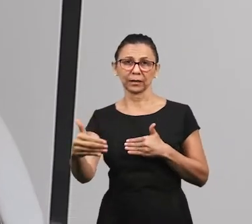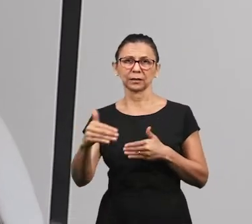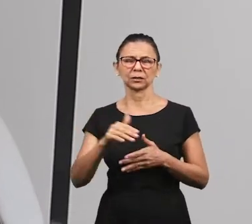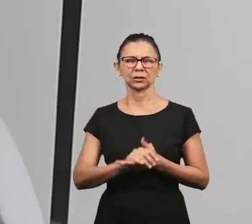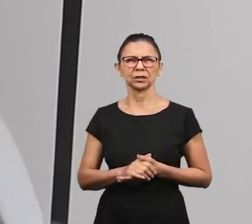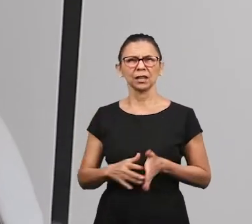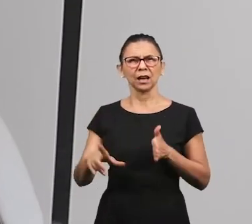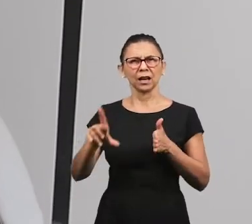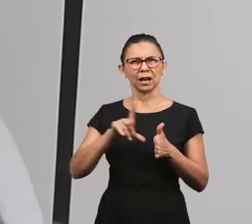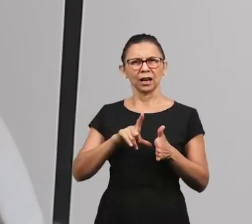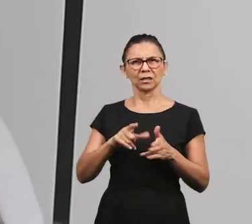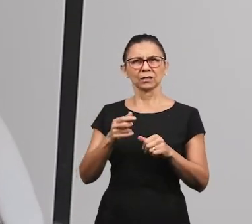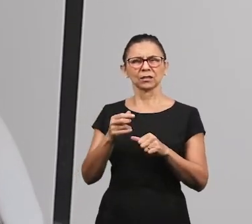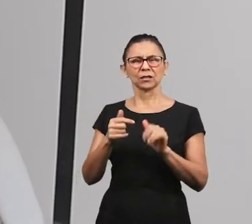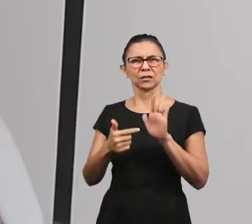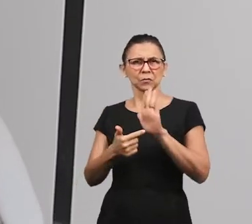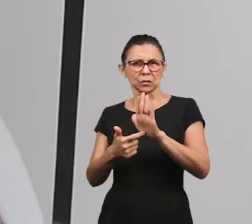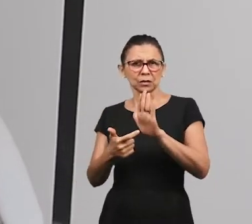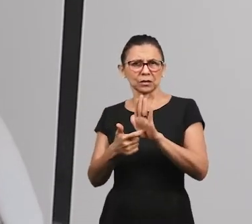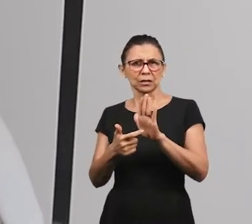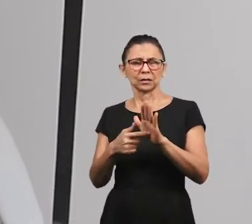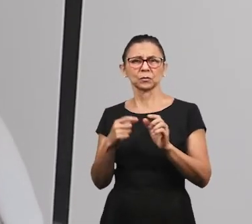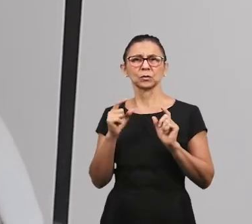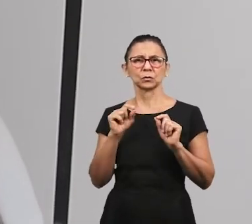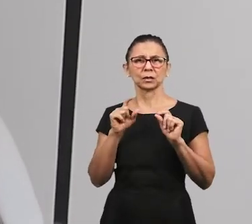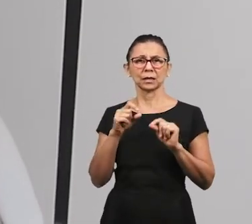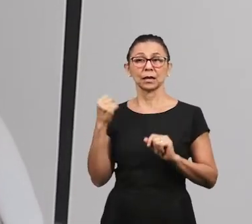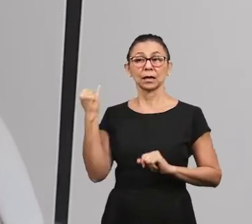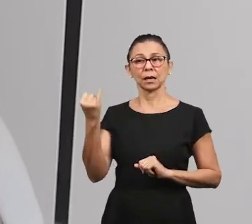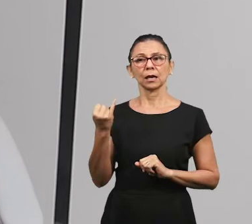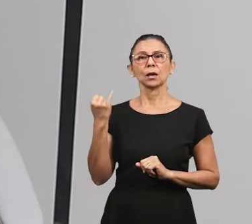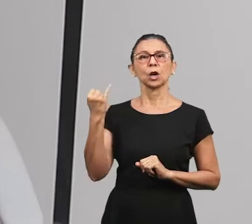питании детей и малышей. Очень важно